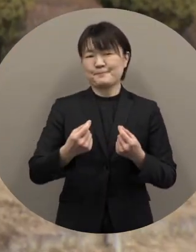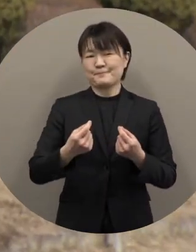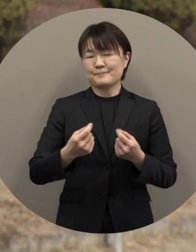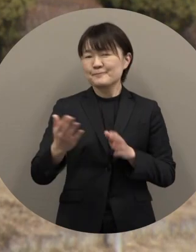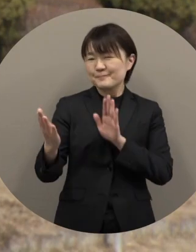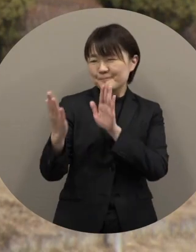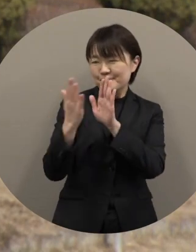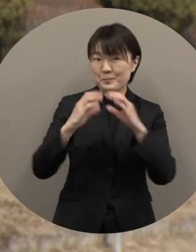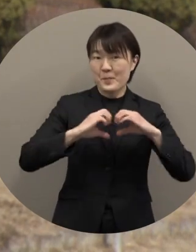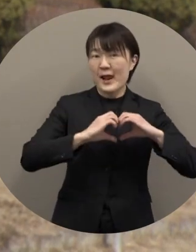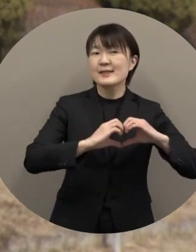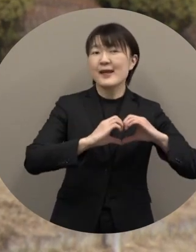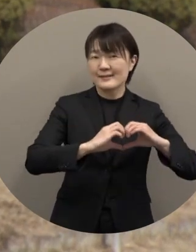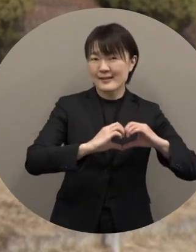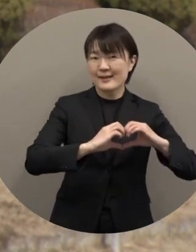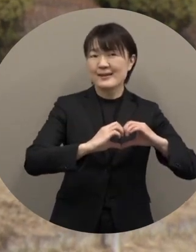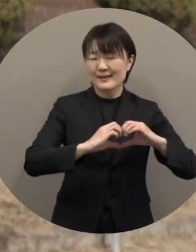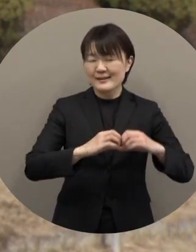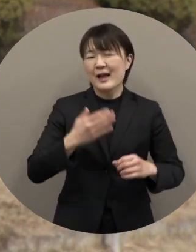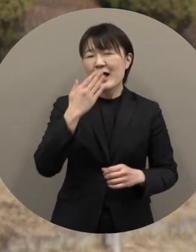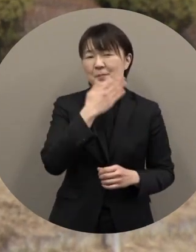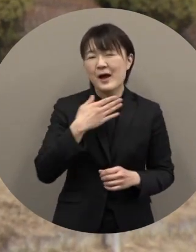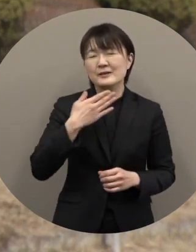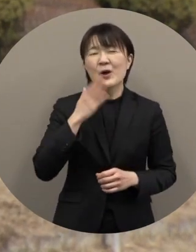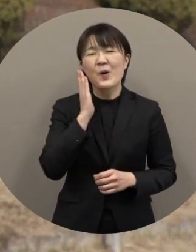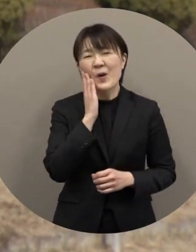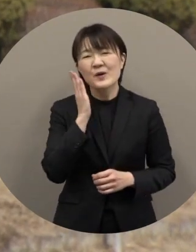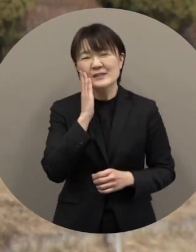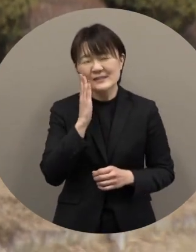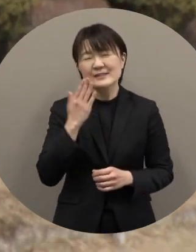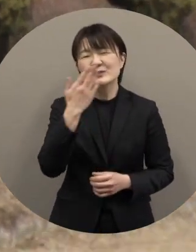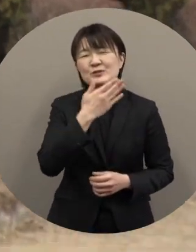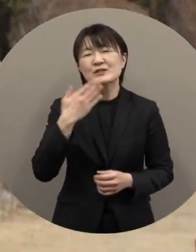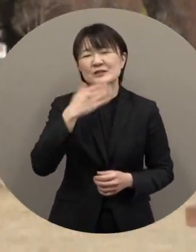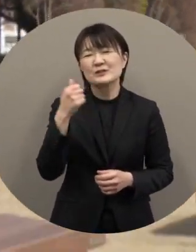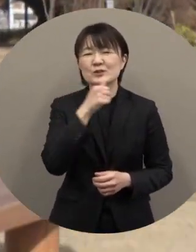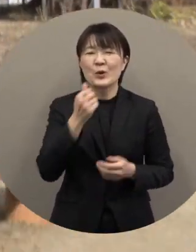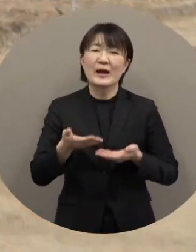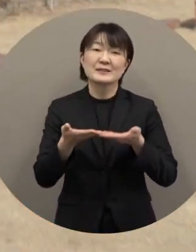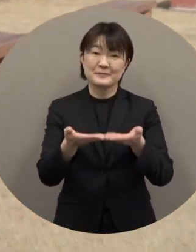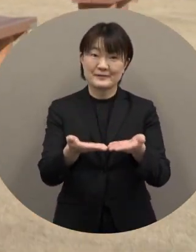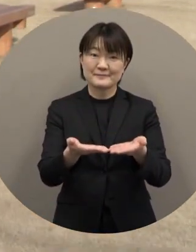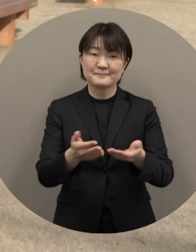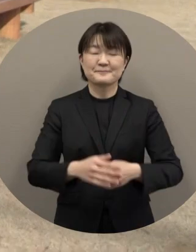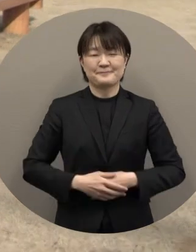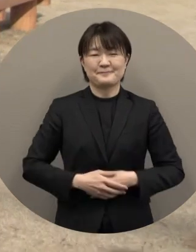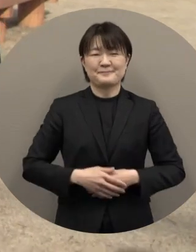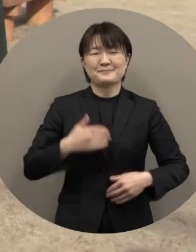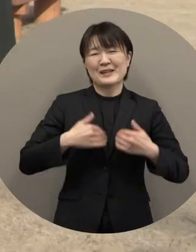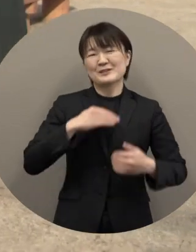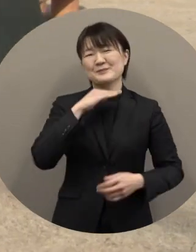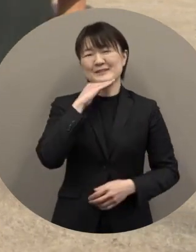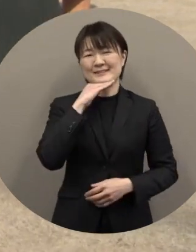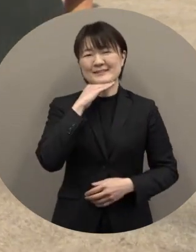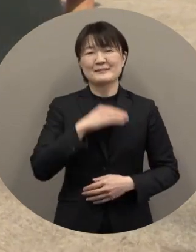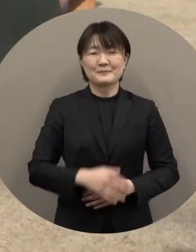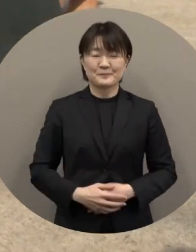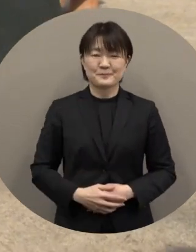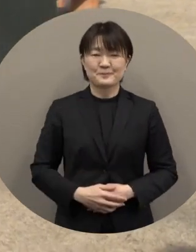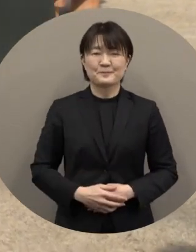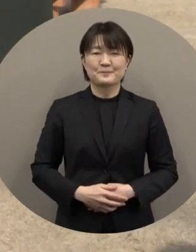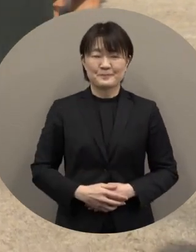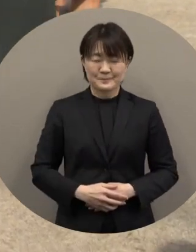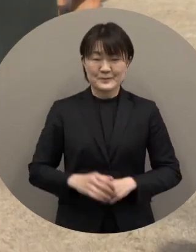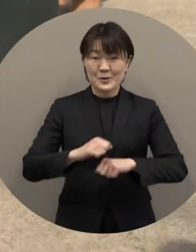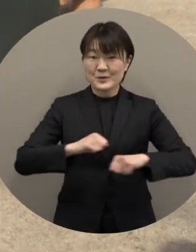ンタインの贈り物にもおすすめの甘くて美味しいスイーツを紹介していきます。やった、 楽しみですね、 はい、 さあそれでは行きまし